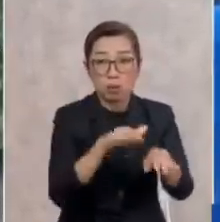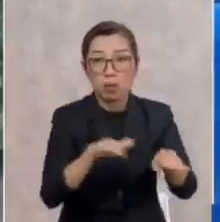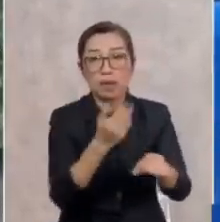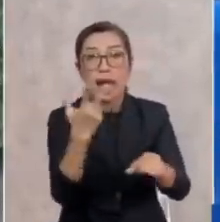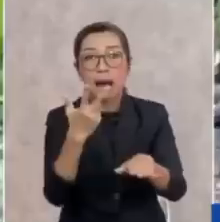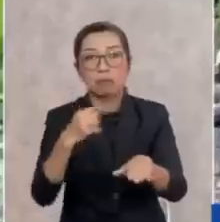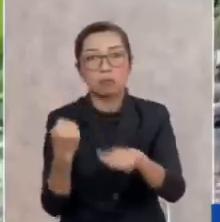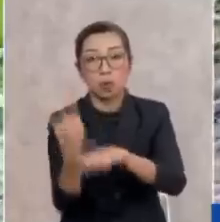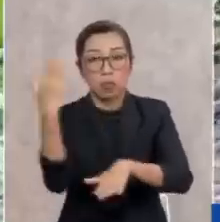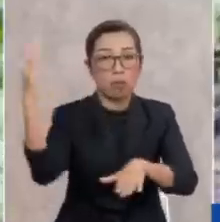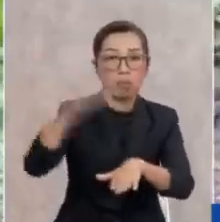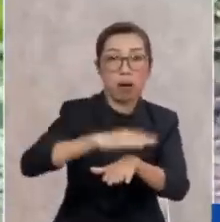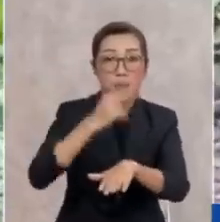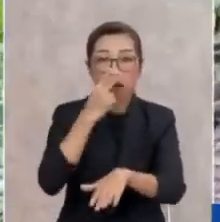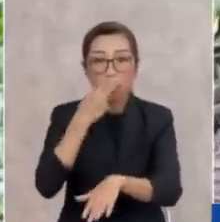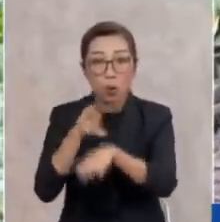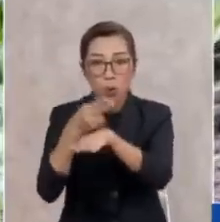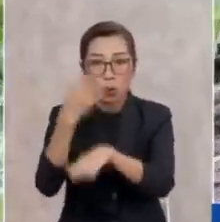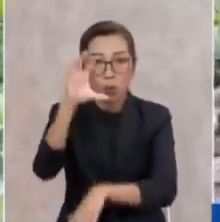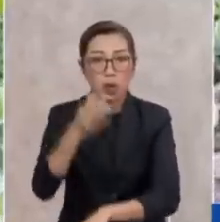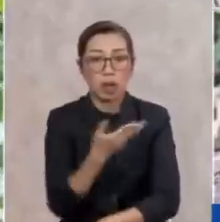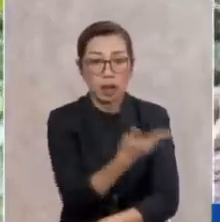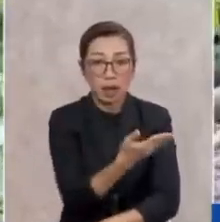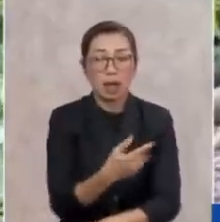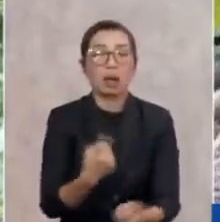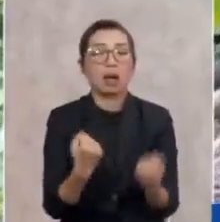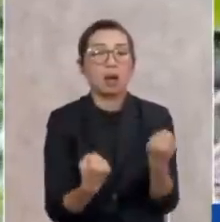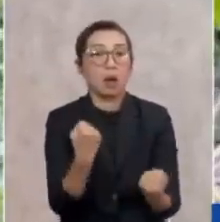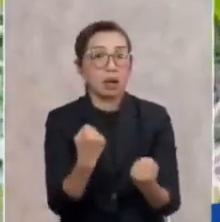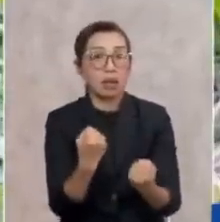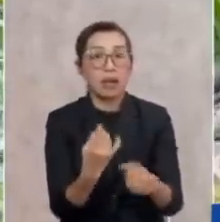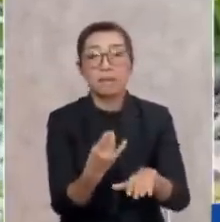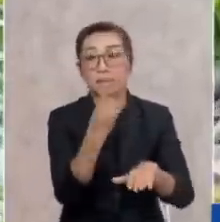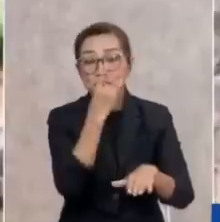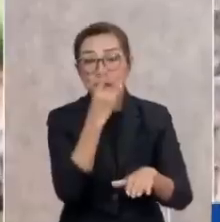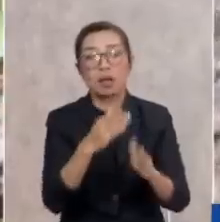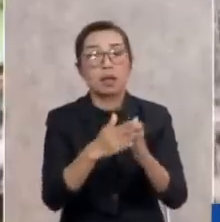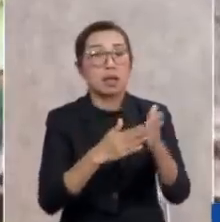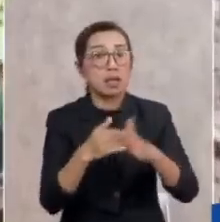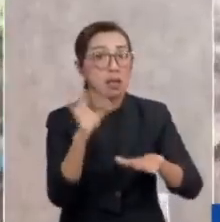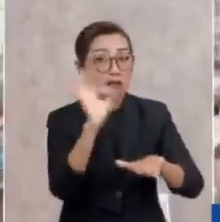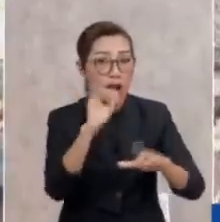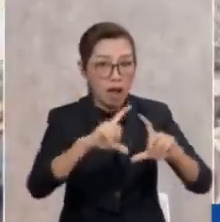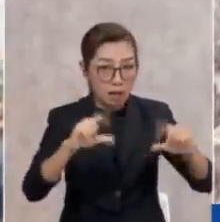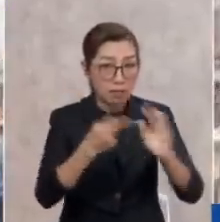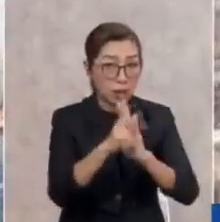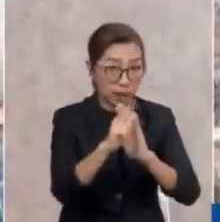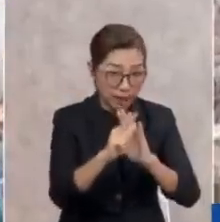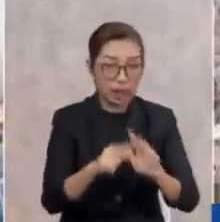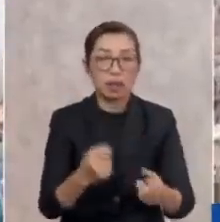ะครับอย่างที่เห็นในภาพคันหนึ่งก็คือ Honda Jazz สีฟ้าทะเบียนขอนแก่นนะครับยังมี